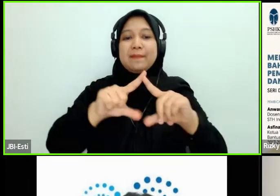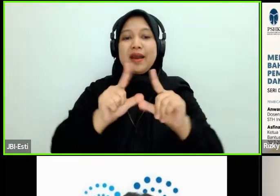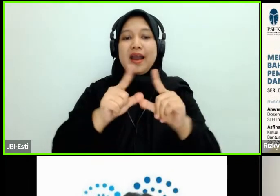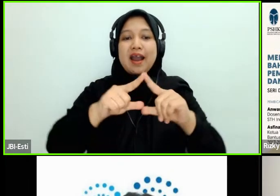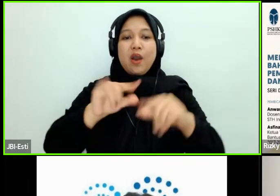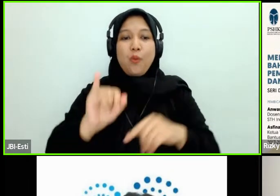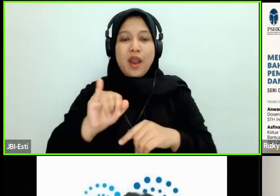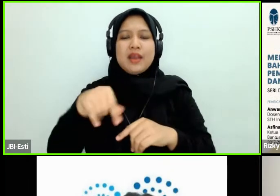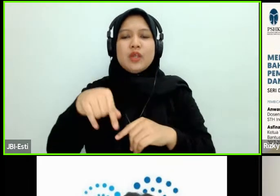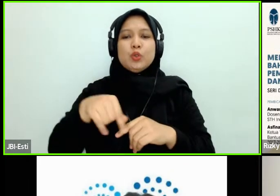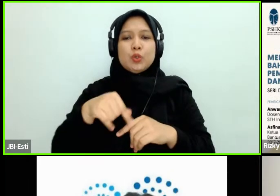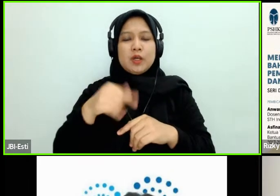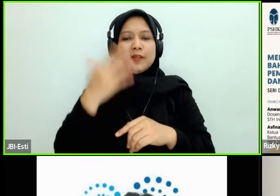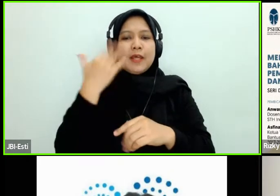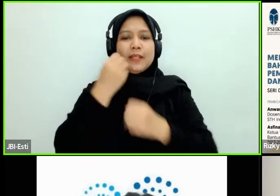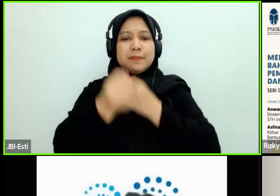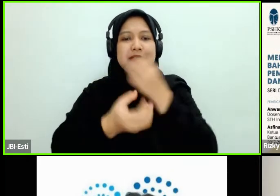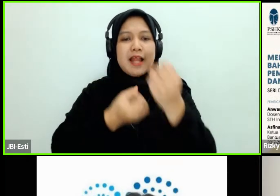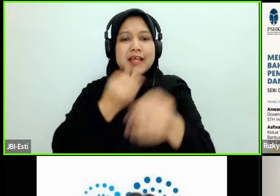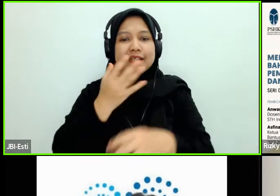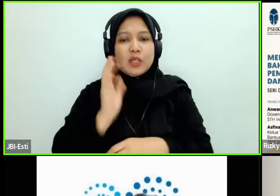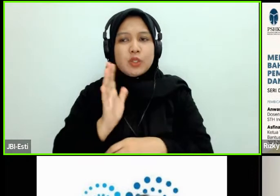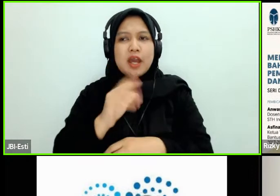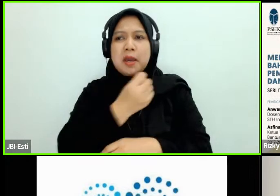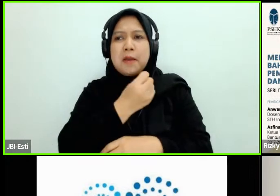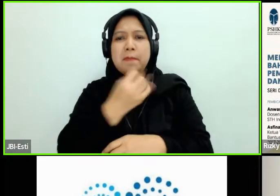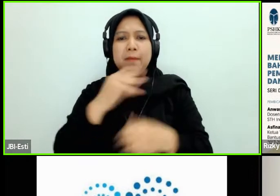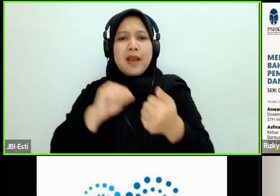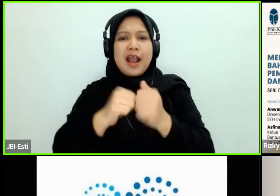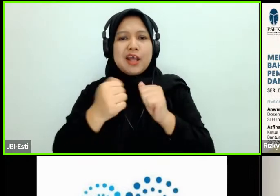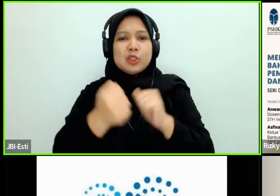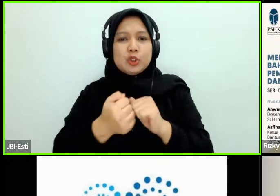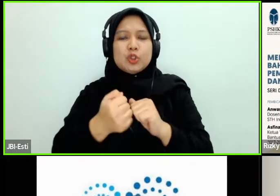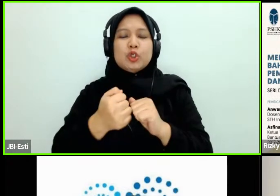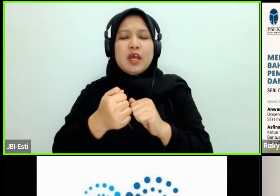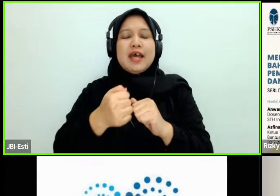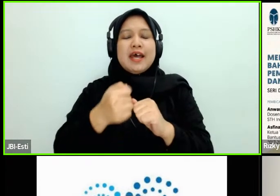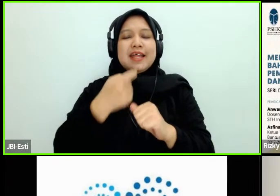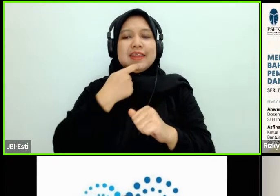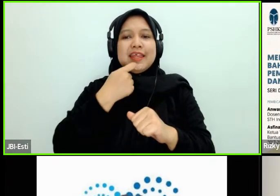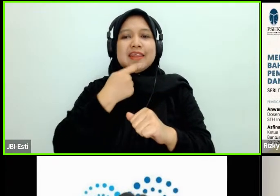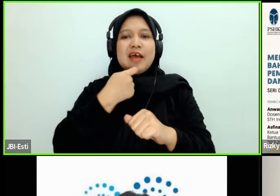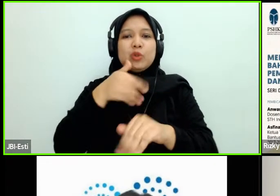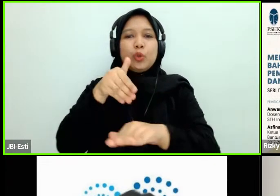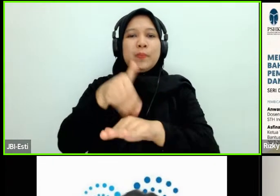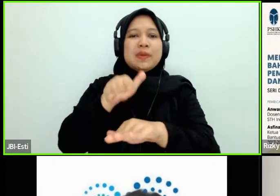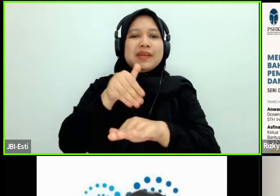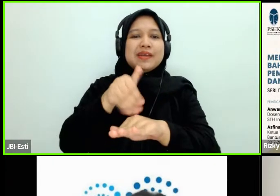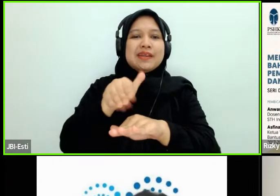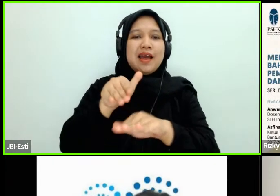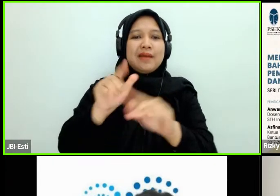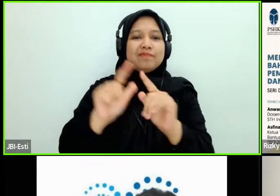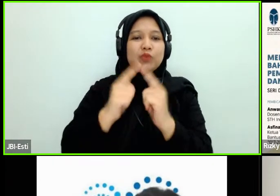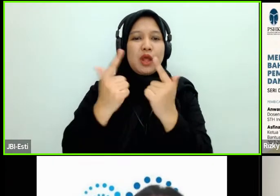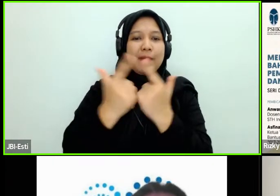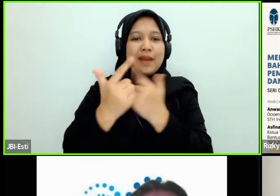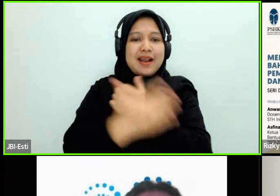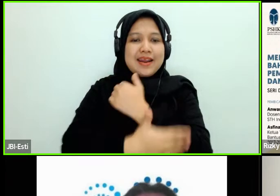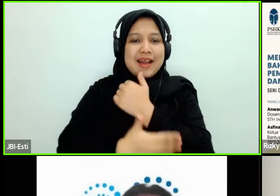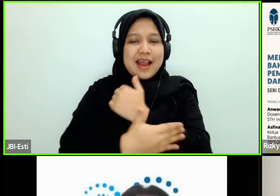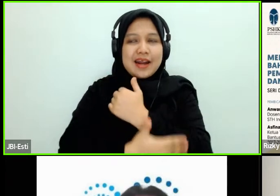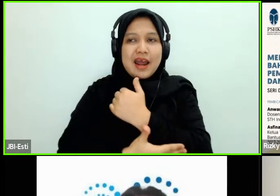ya Mulai dari soal penghinaan terhadap lembaga negara kemudian ada kesalahan kesalahan persepsi soal